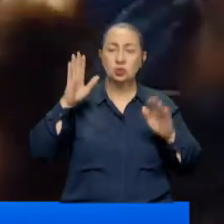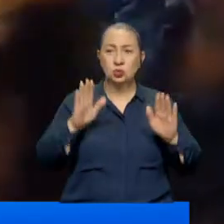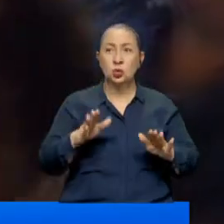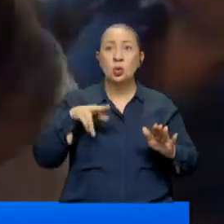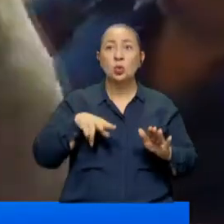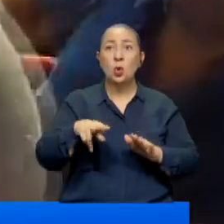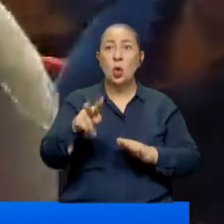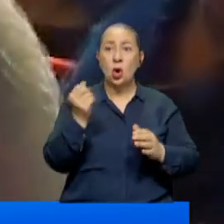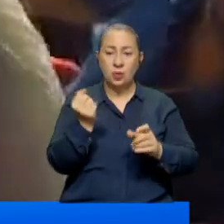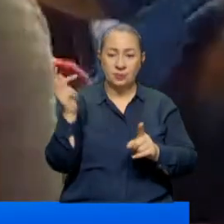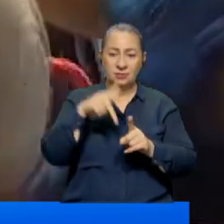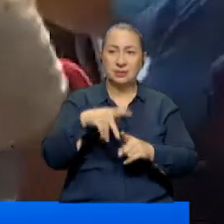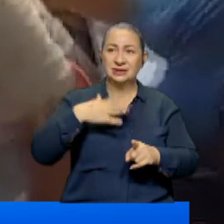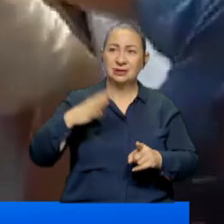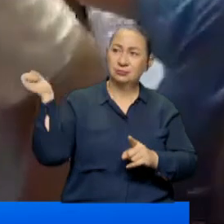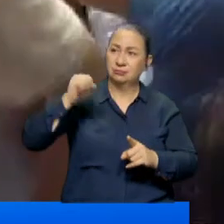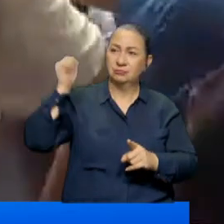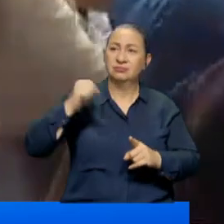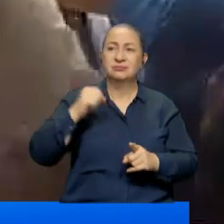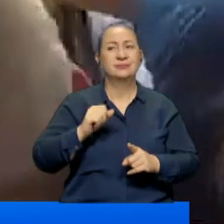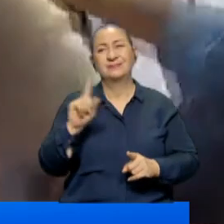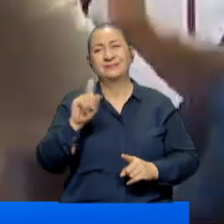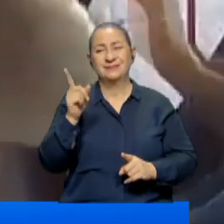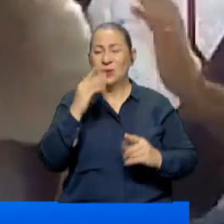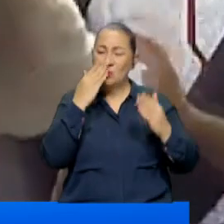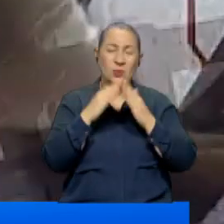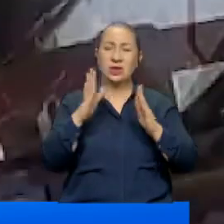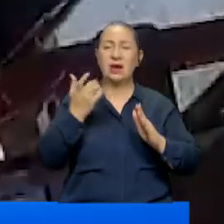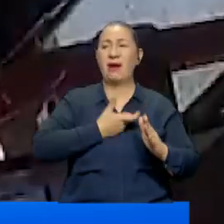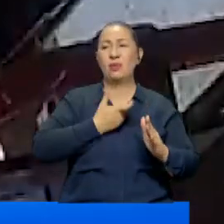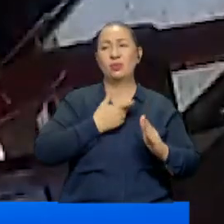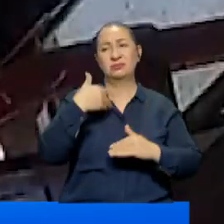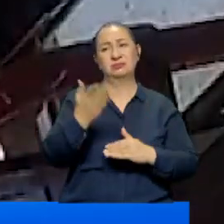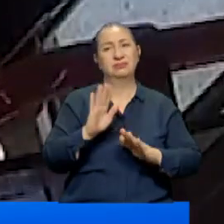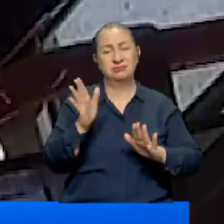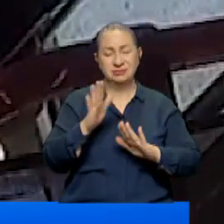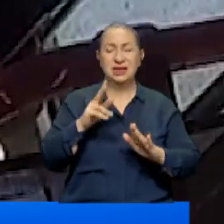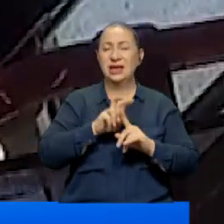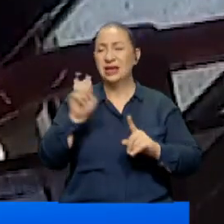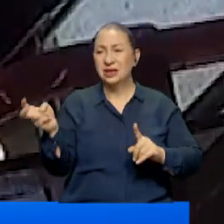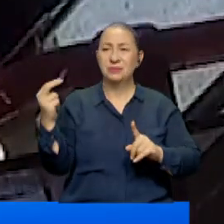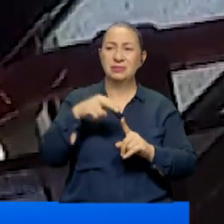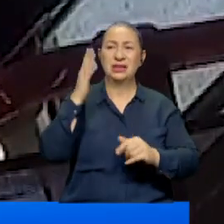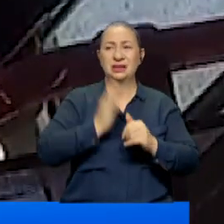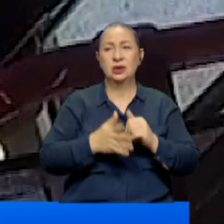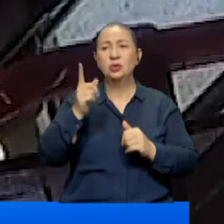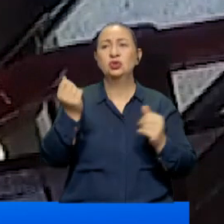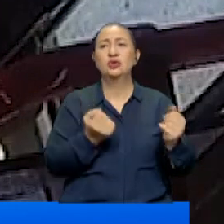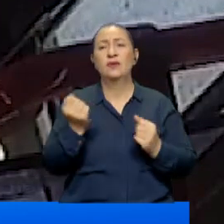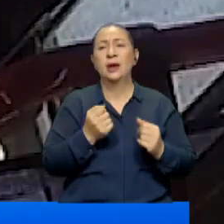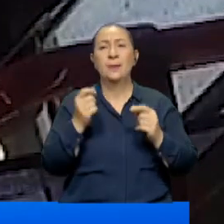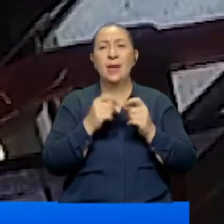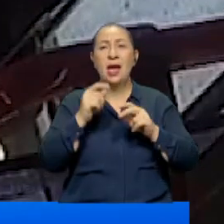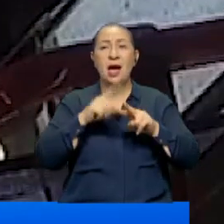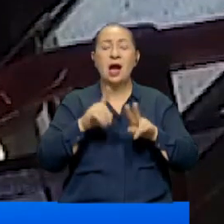yol üstünde otobüse binmek isteyenler oldu. Ancak can güvenliği nedeniyle durak dışı yolcu almak ve indirmek yasak. Bu nedenle şoför